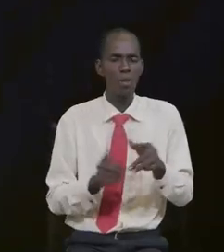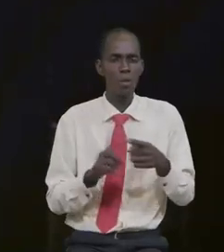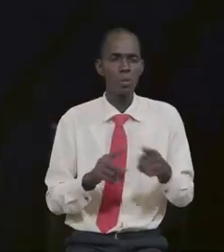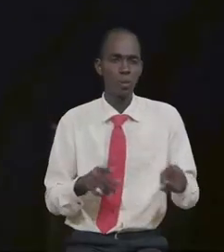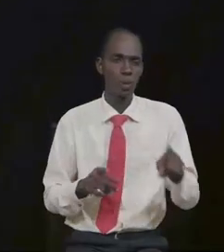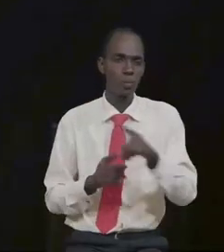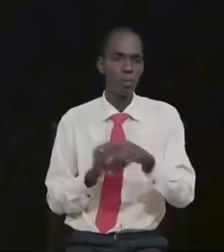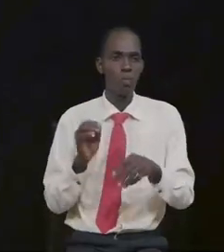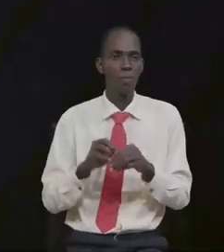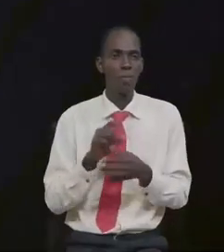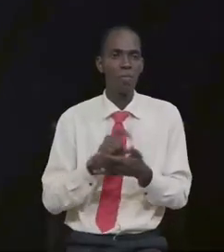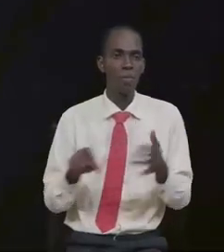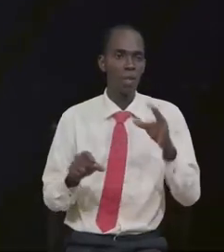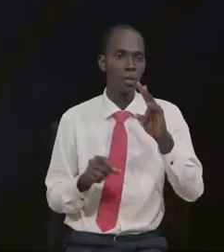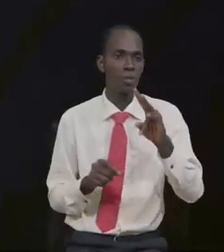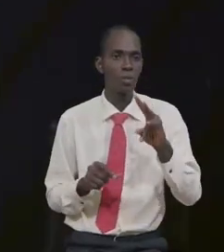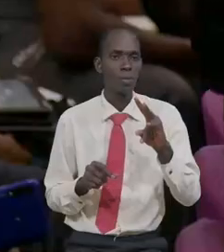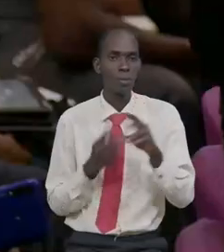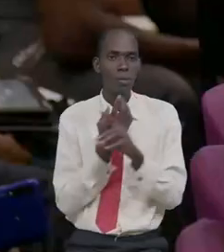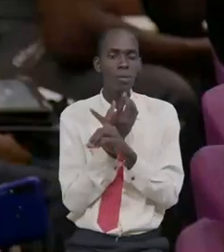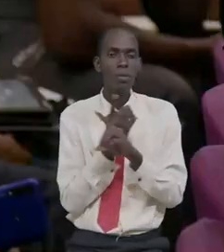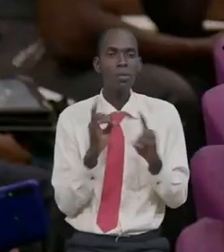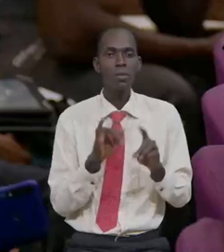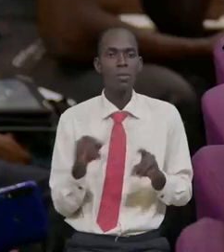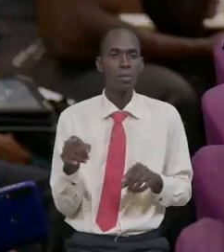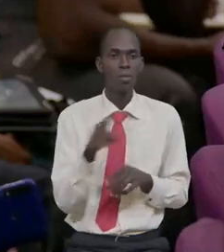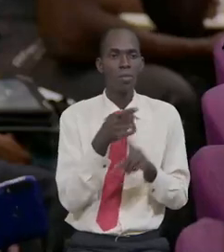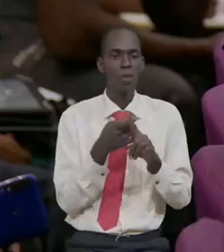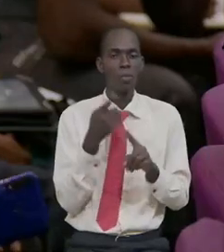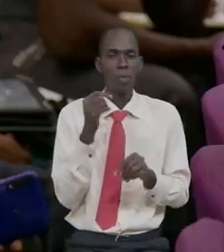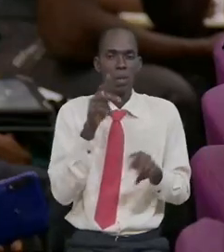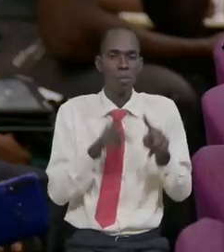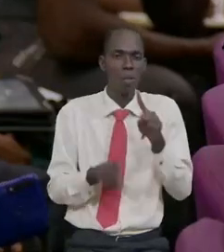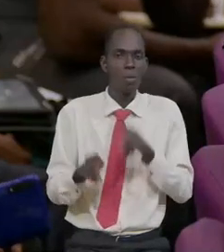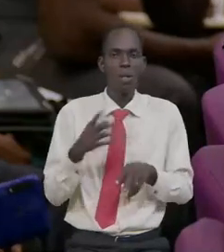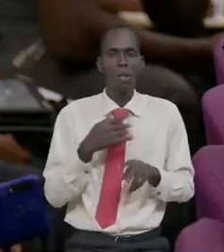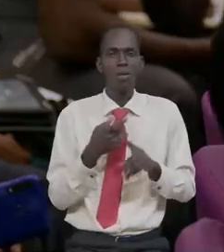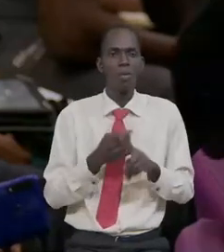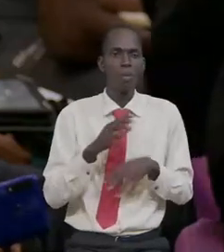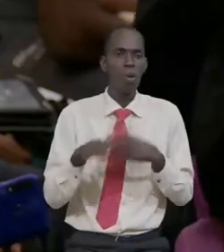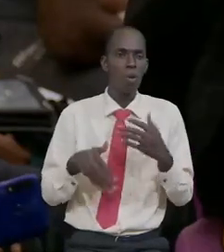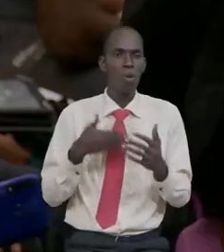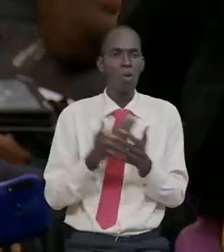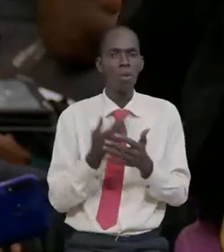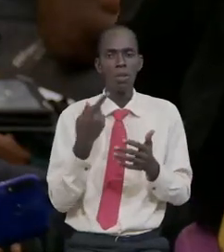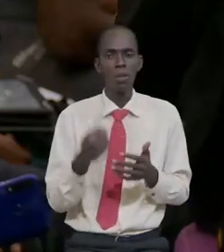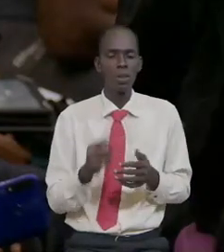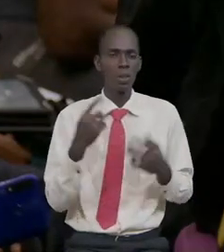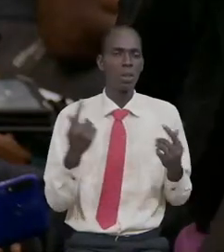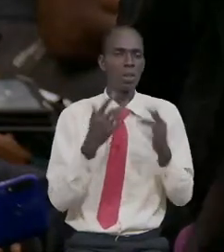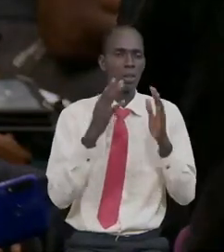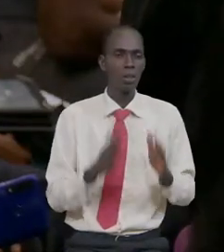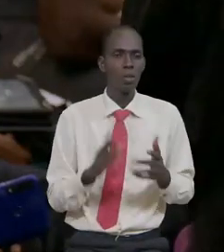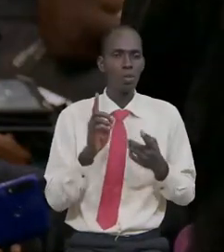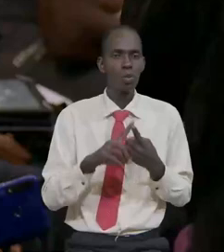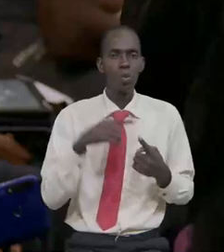as vues et de celles pour lesquelles je t'apparaîtrai. Je t'ai fait choisir du milieu de ce peuple et du milieu des païens